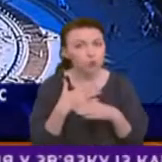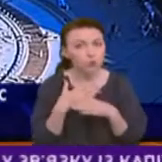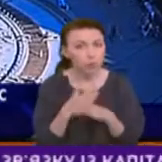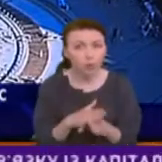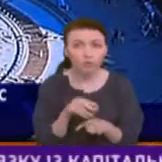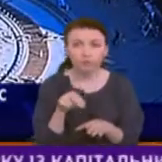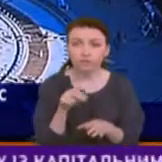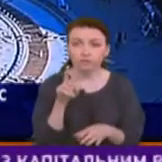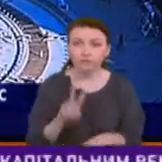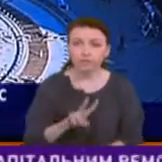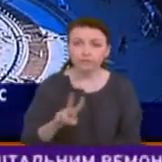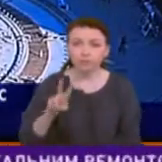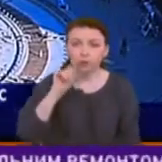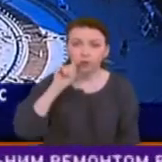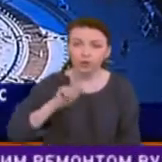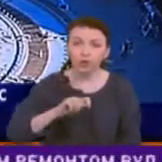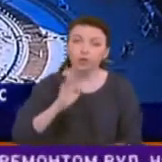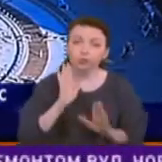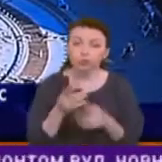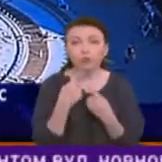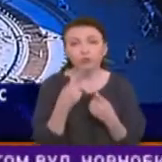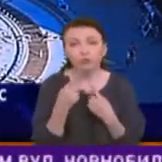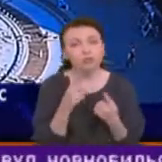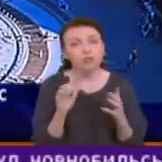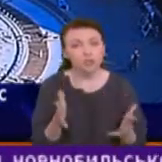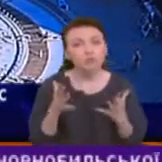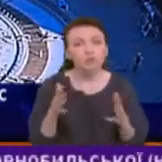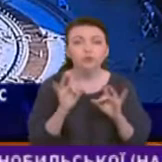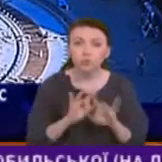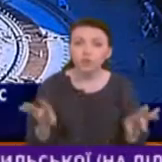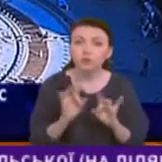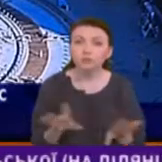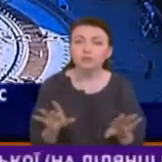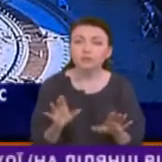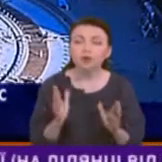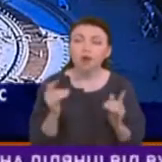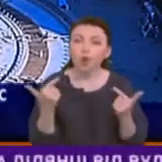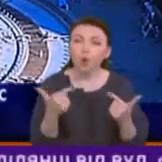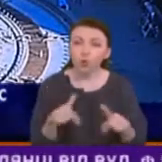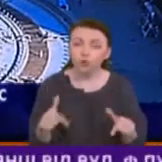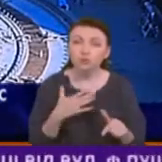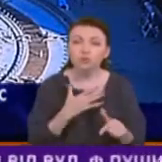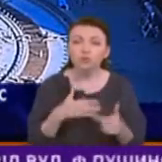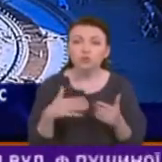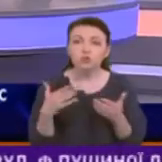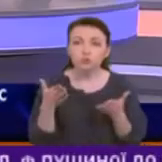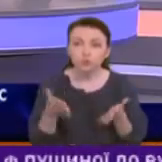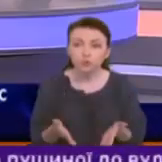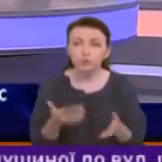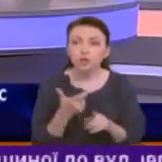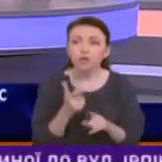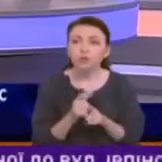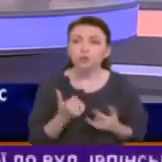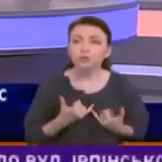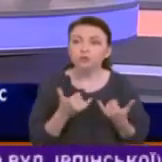в Православній церкві України? От будемо говорити, з'ясовувати, роз'яснювати з гостями нашої студії. Дуже